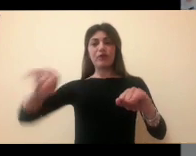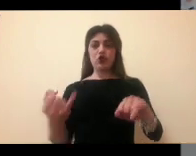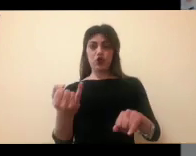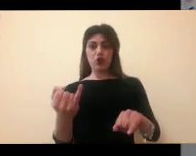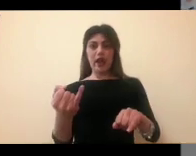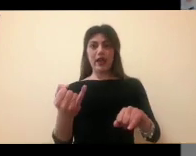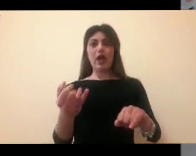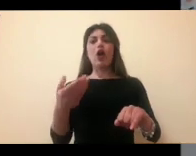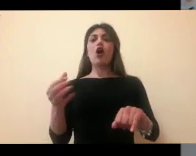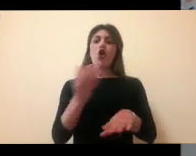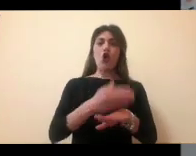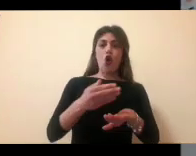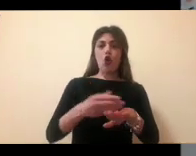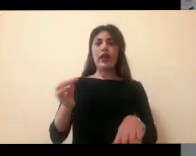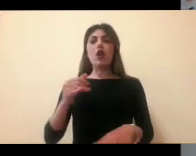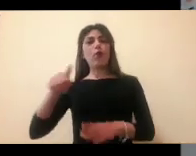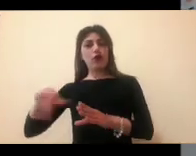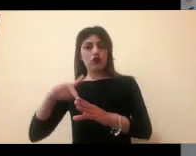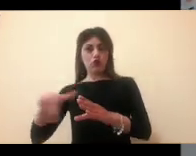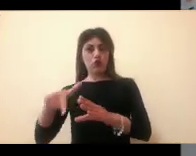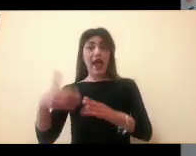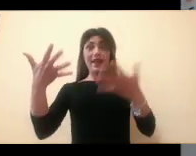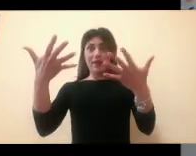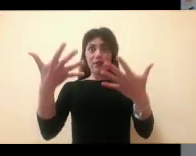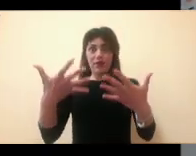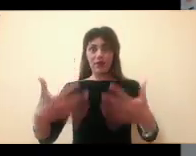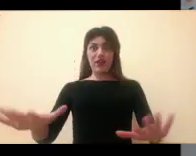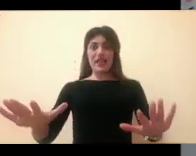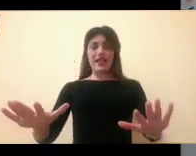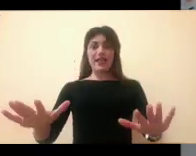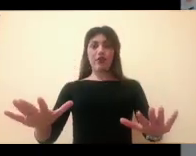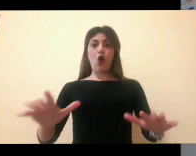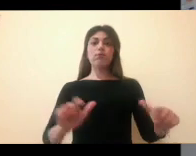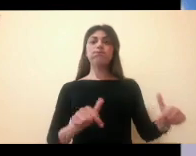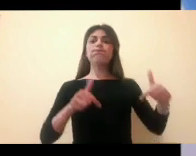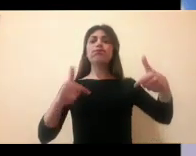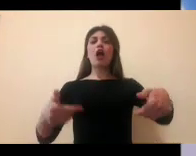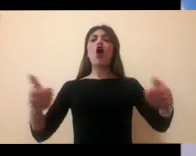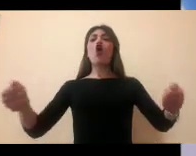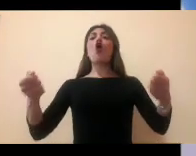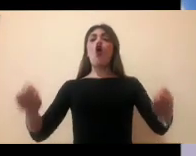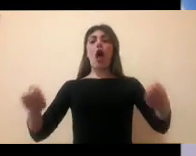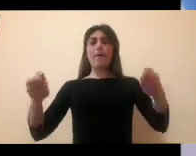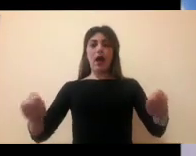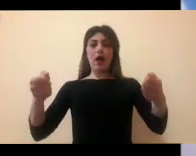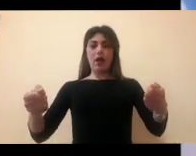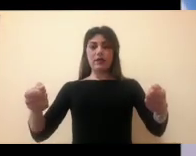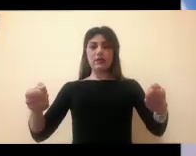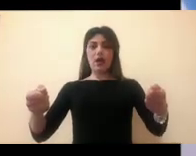il lavoro. Dopo aver ridotto le zucchine a julienne, le andiamo a trasferire in un colapasta per